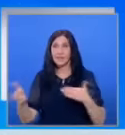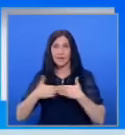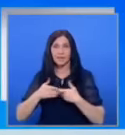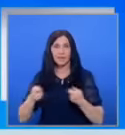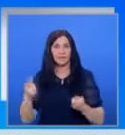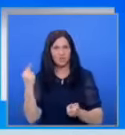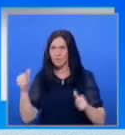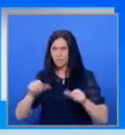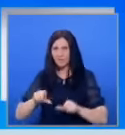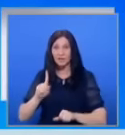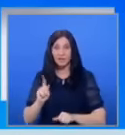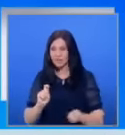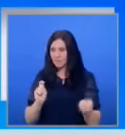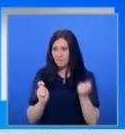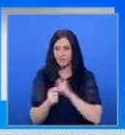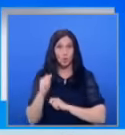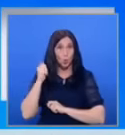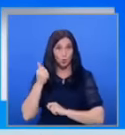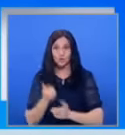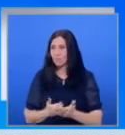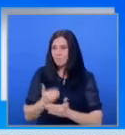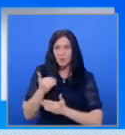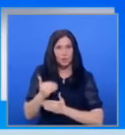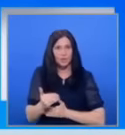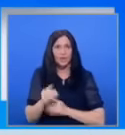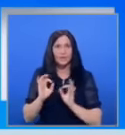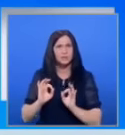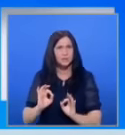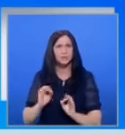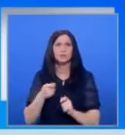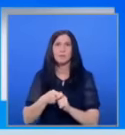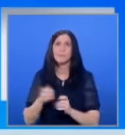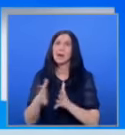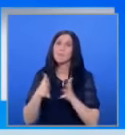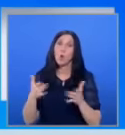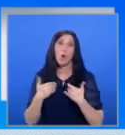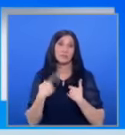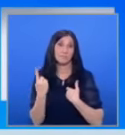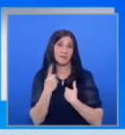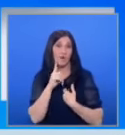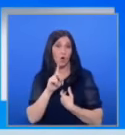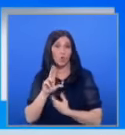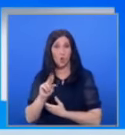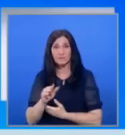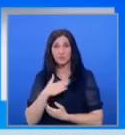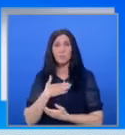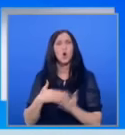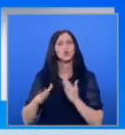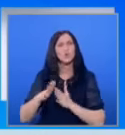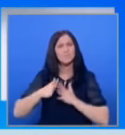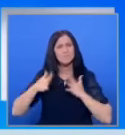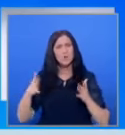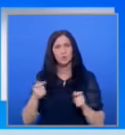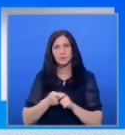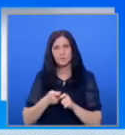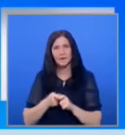Вчерашните провали трябва да се превърнат в утрешни приоритети. Истината е, че сме направили много, но аз съм първия, който казва, че има още много да се